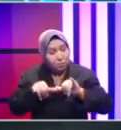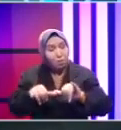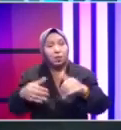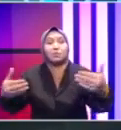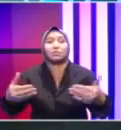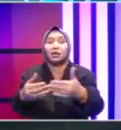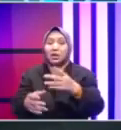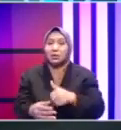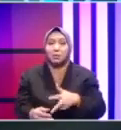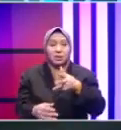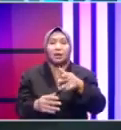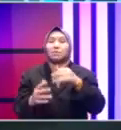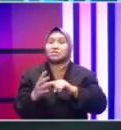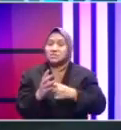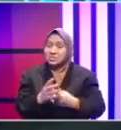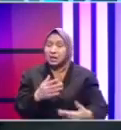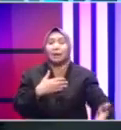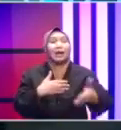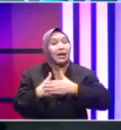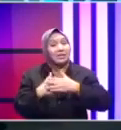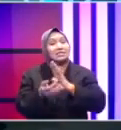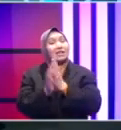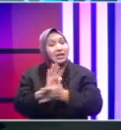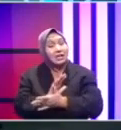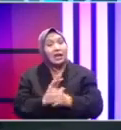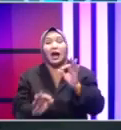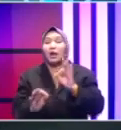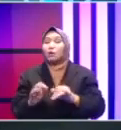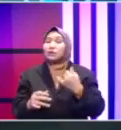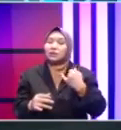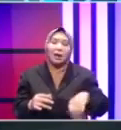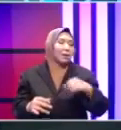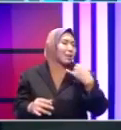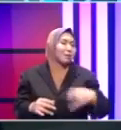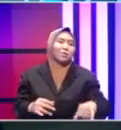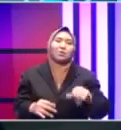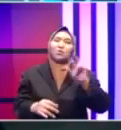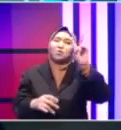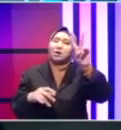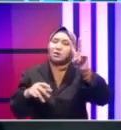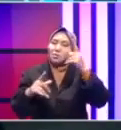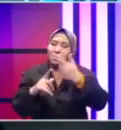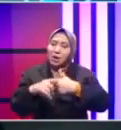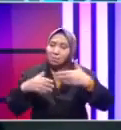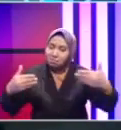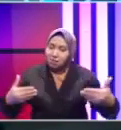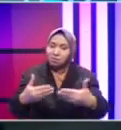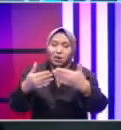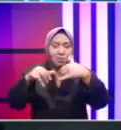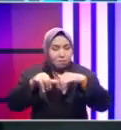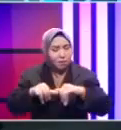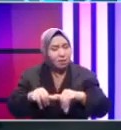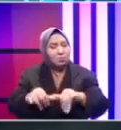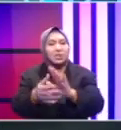kalau terpotong nasta'liq masukkan Jadi kalau tak mampu untuk puasa dua bulan berturut-turut fakta emosi Tina